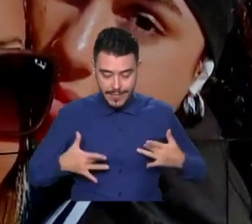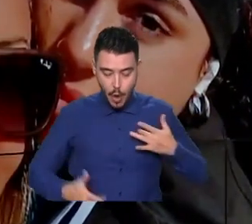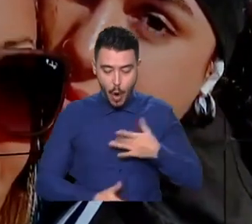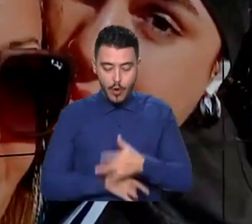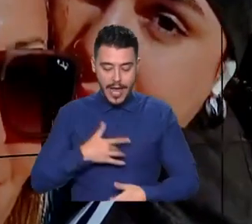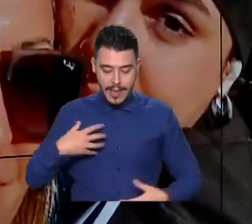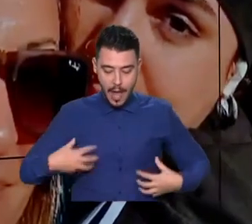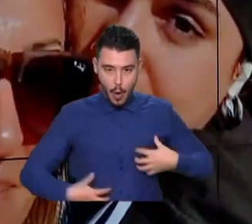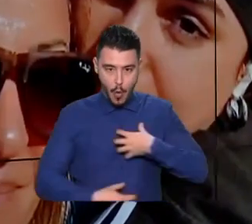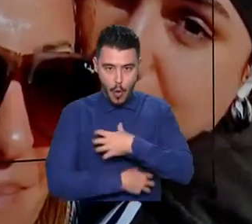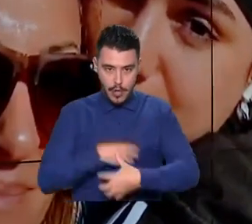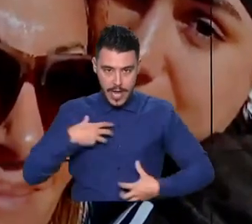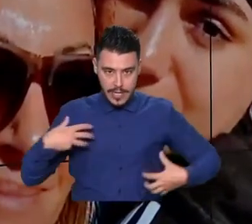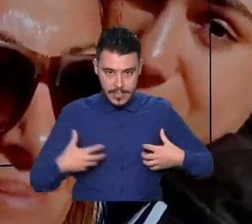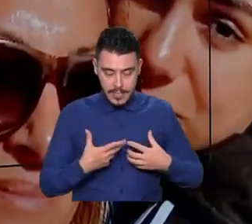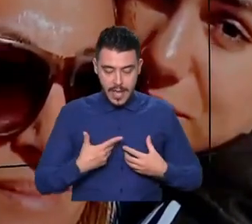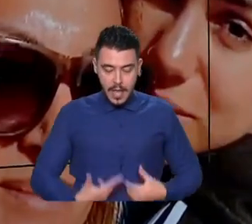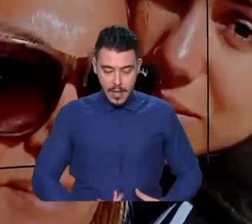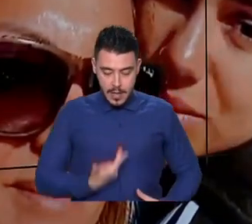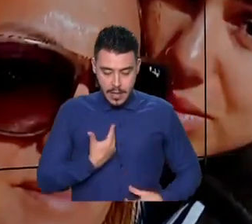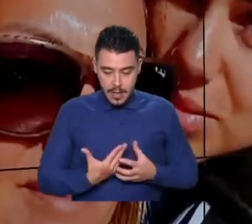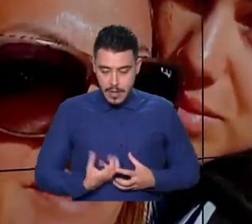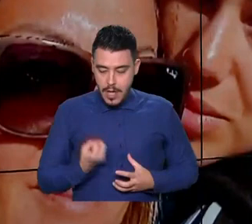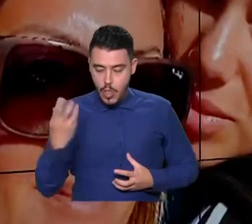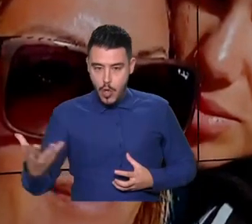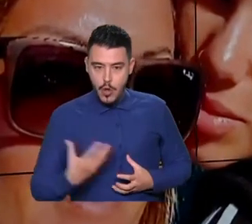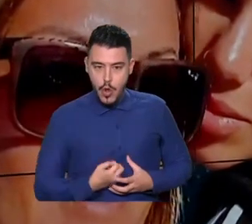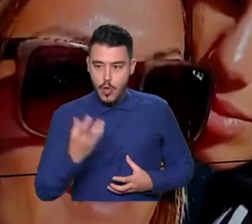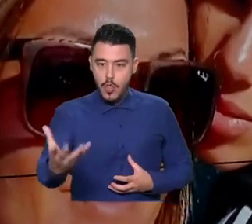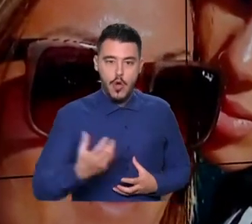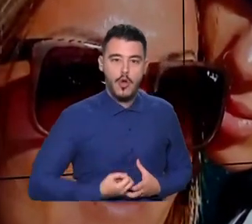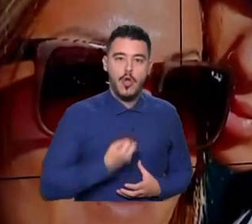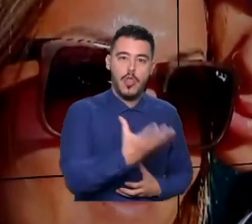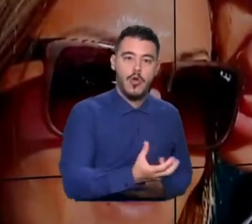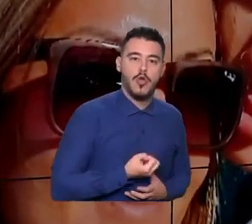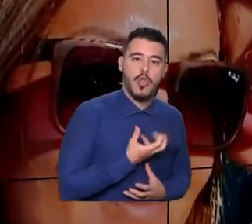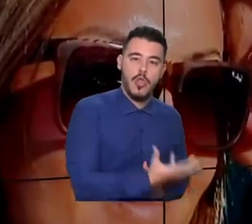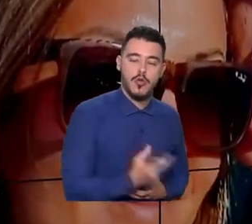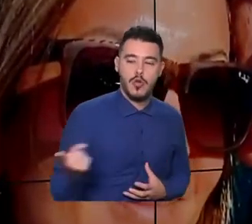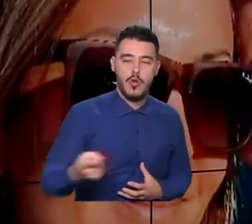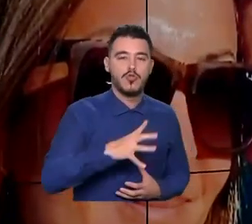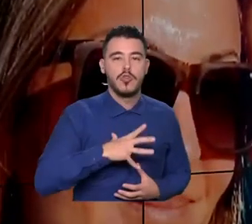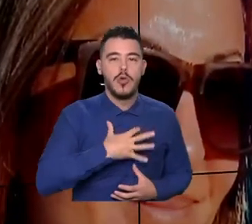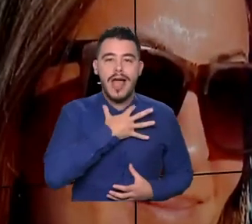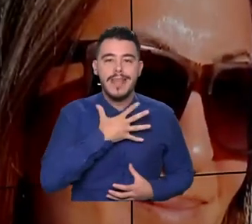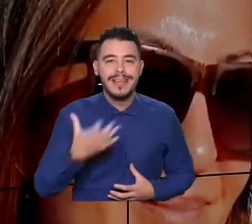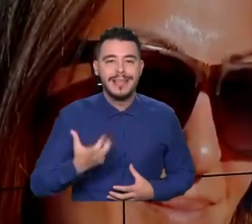το πώς κάποιοι άνθρωποι αντιμετωπίζουν τους συνανθρώπους τους, όπως αυτή η οικογένεια, και όπως κάποιοι άλλοι, όπως ο